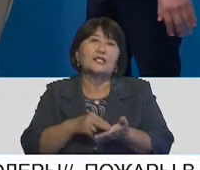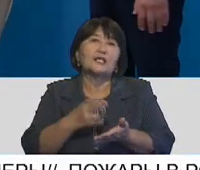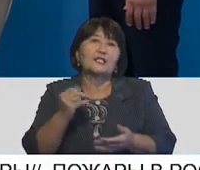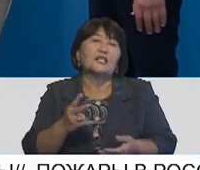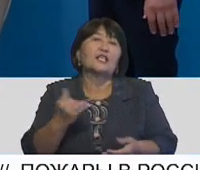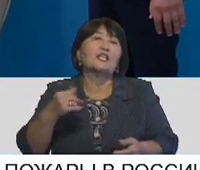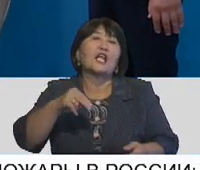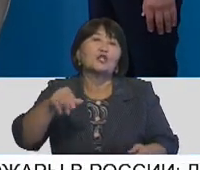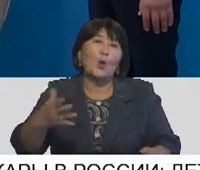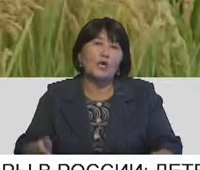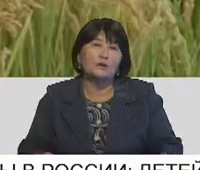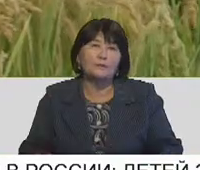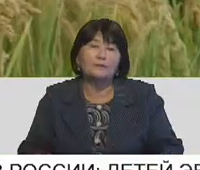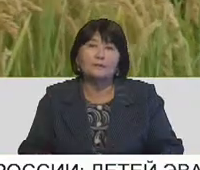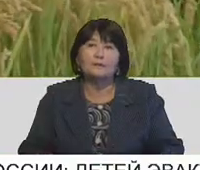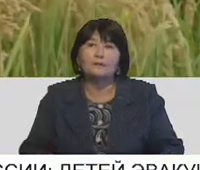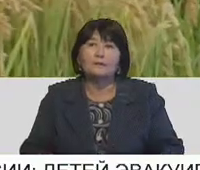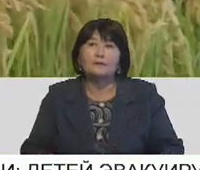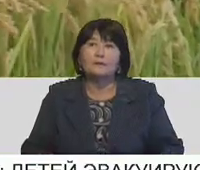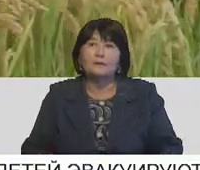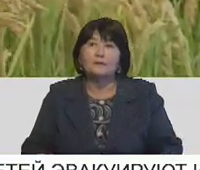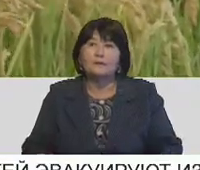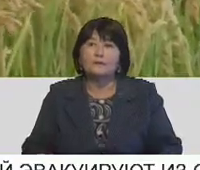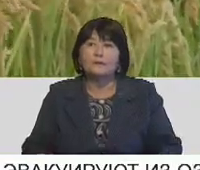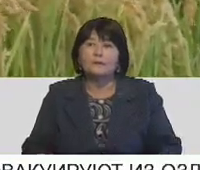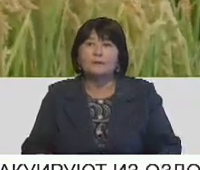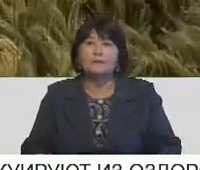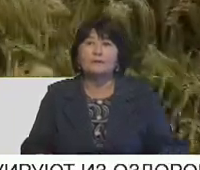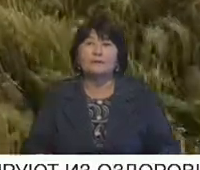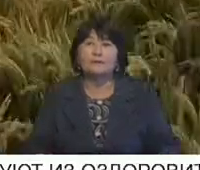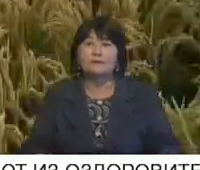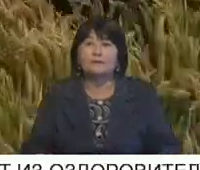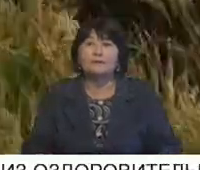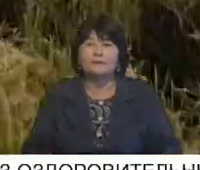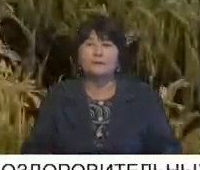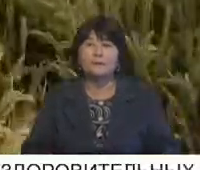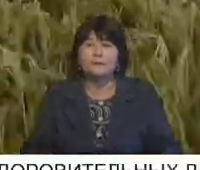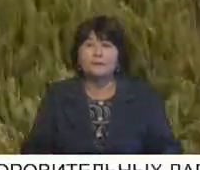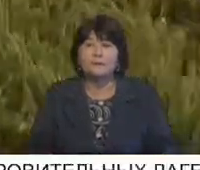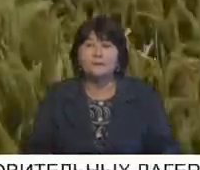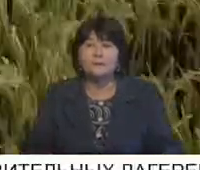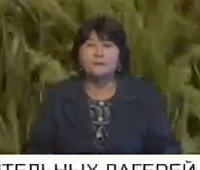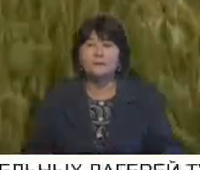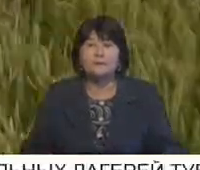соль жаданов шаханов ибаев телеканал карда